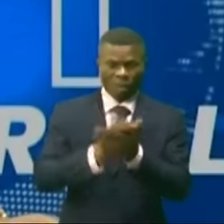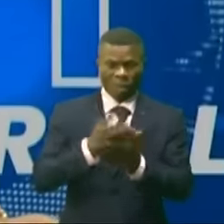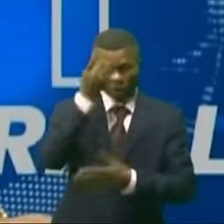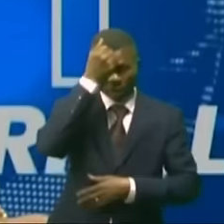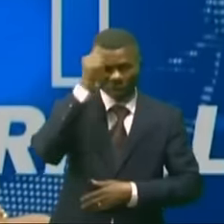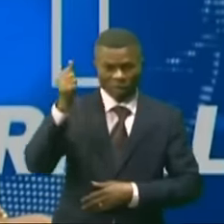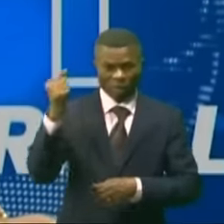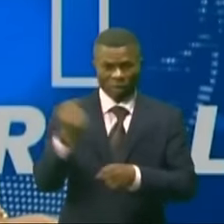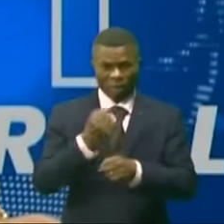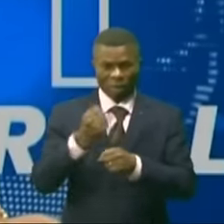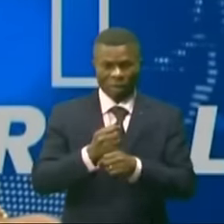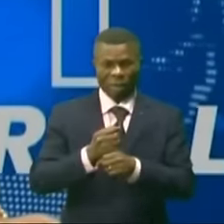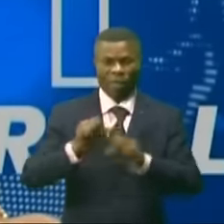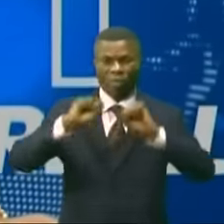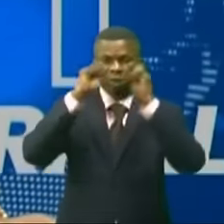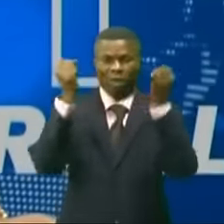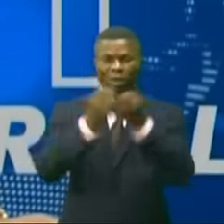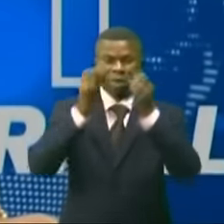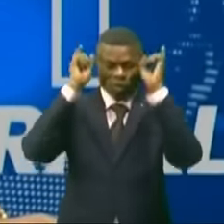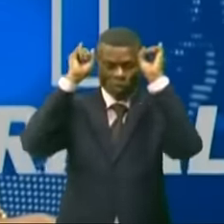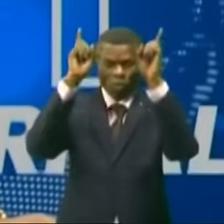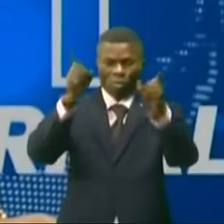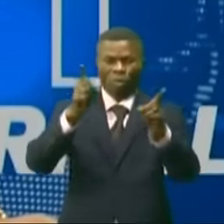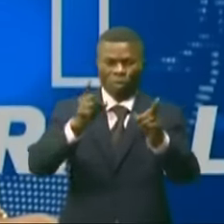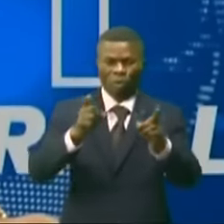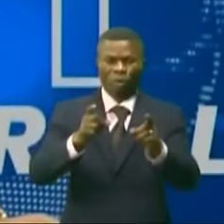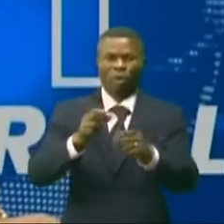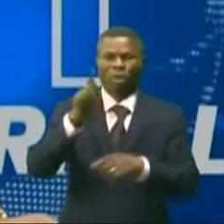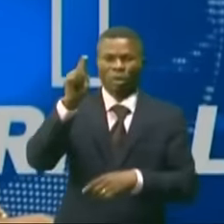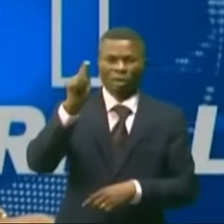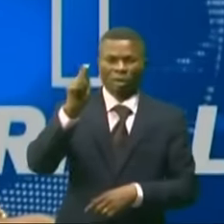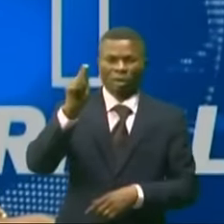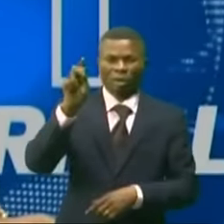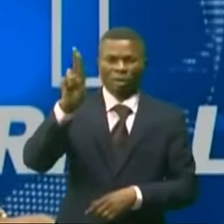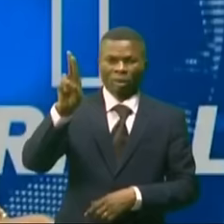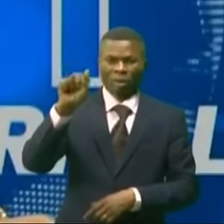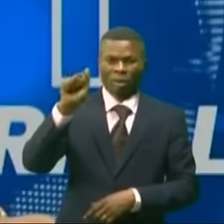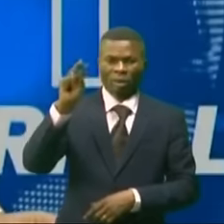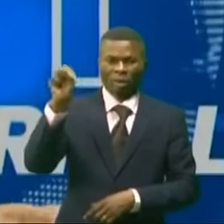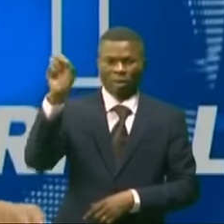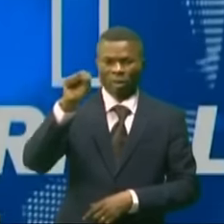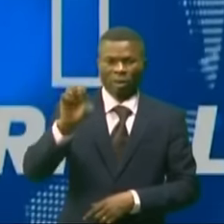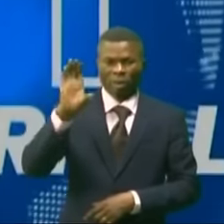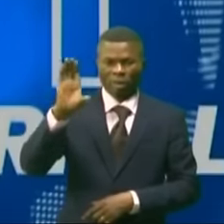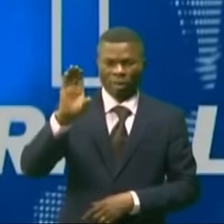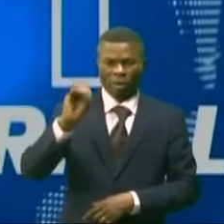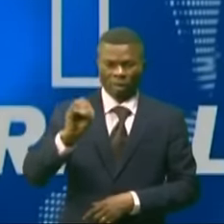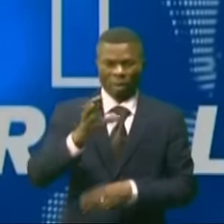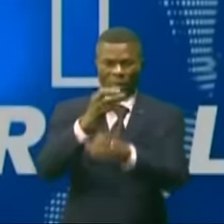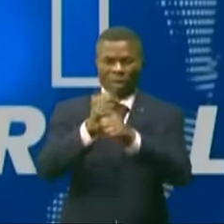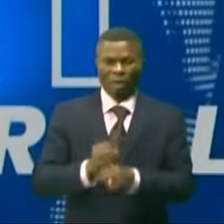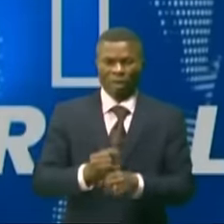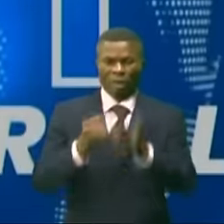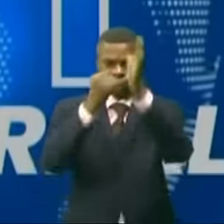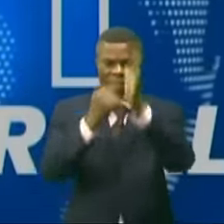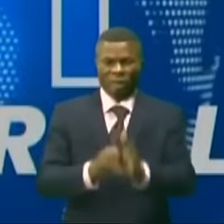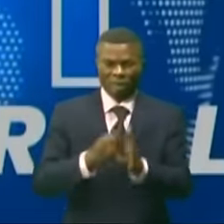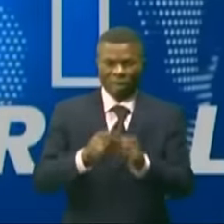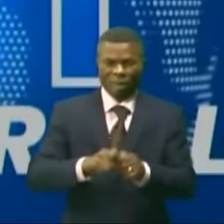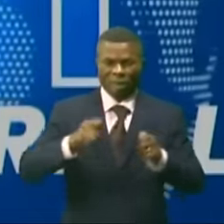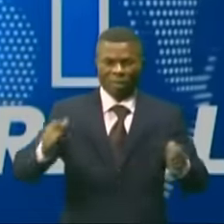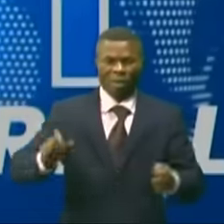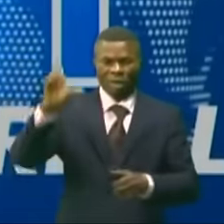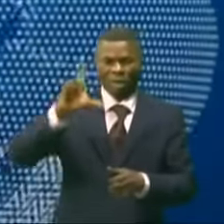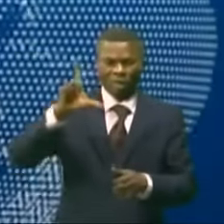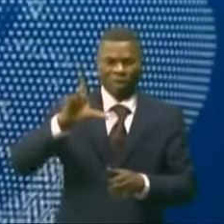agents de Transco la société de transport au Congo va désormais bénéficier de 600 m C de carburant chaque